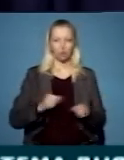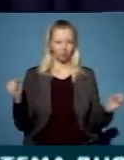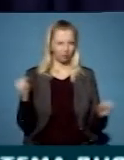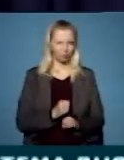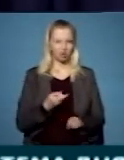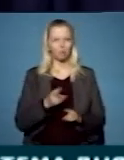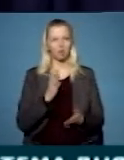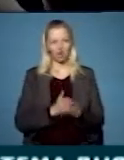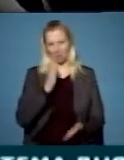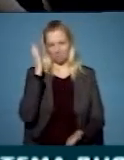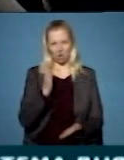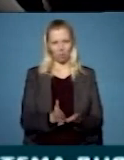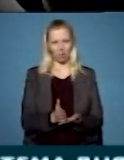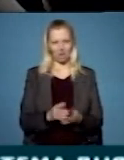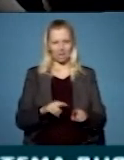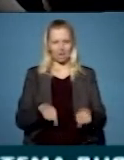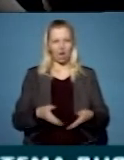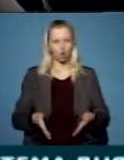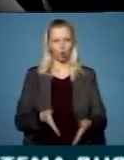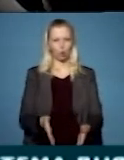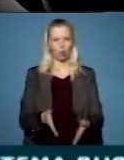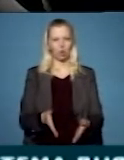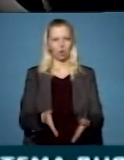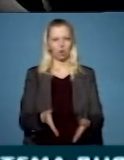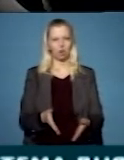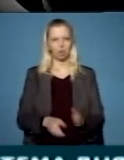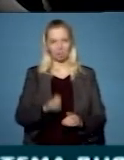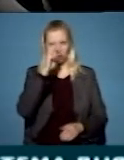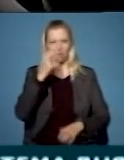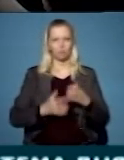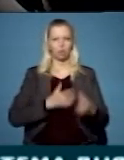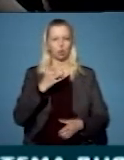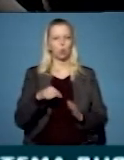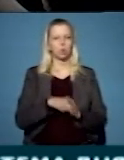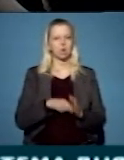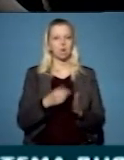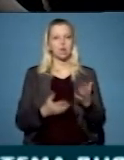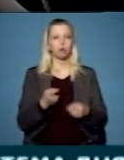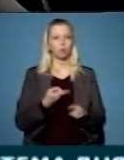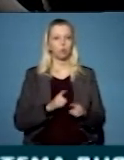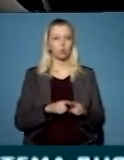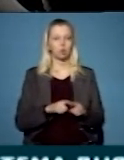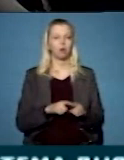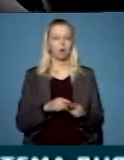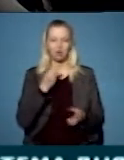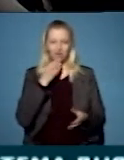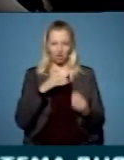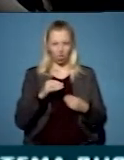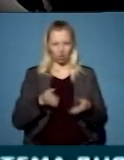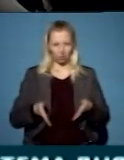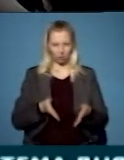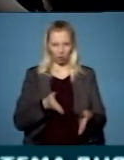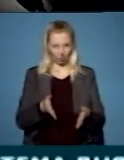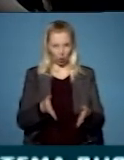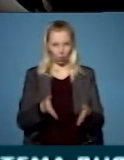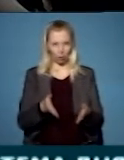Там, де є прямі ділянки доріг, дороги державного міжнародного значення. Тим більше, якщо це краще відремонтоване, тобто якщо Н03 нам